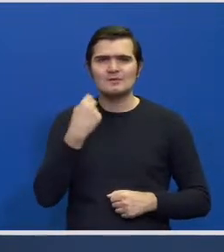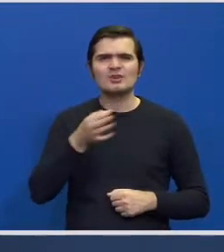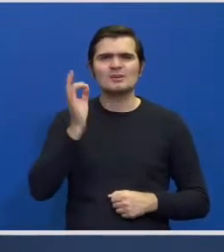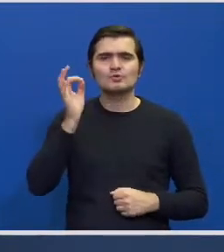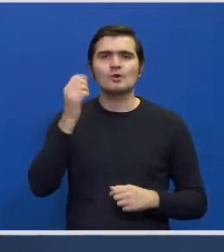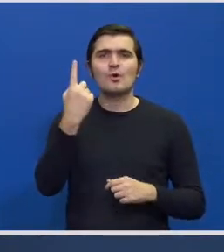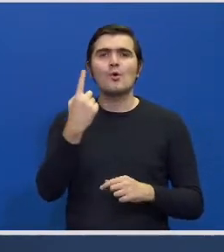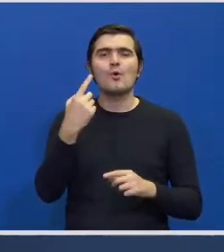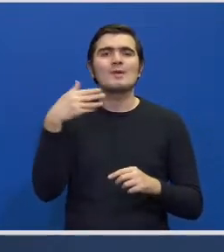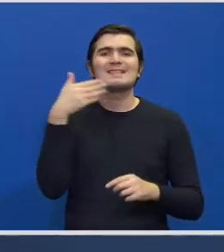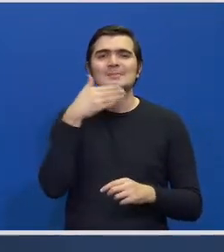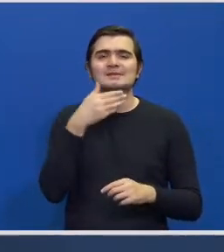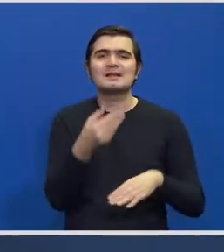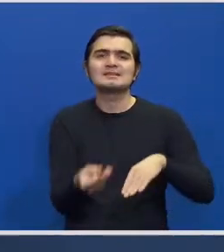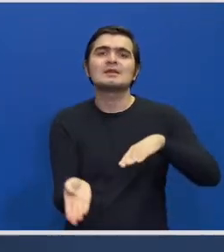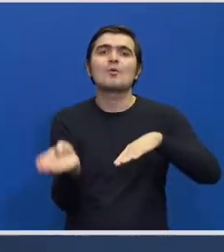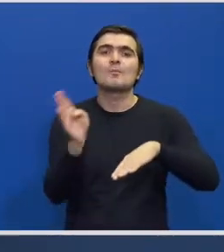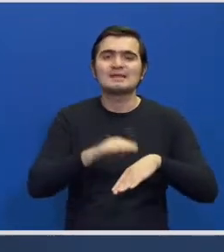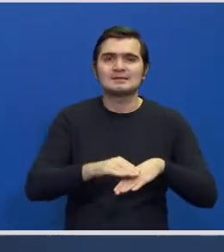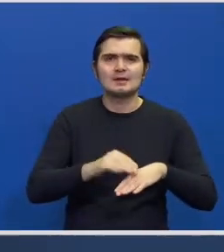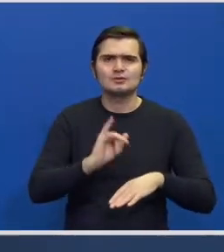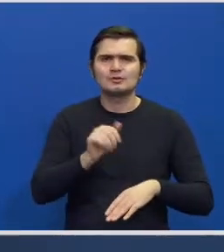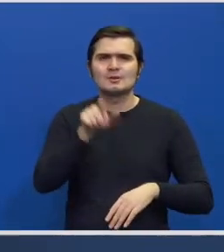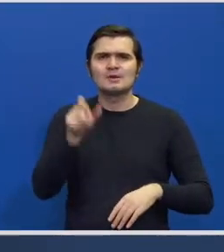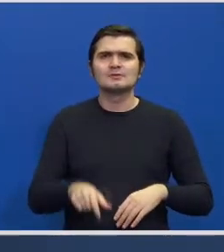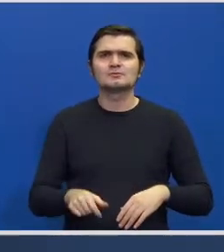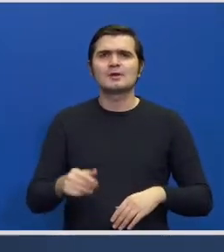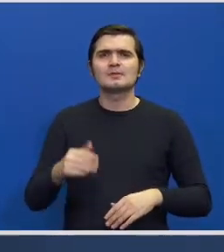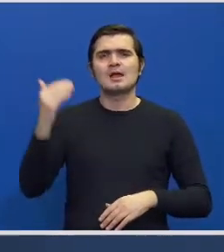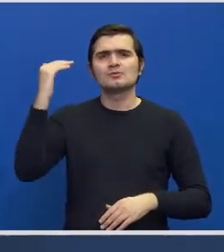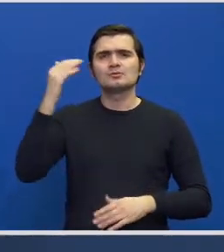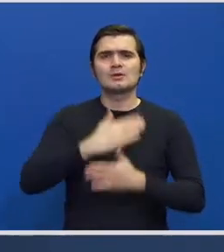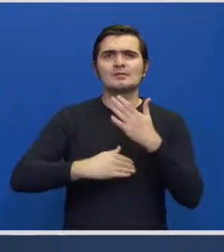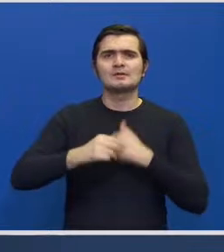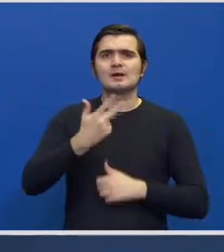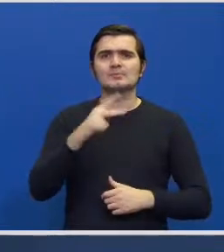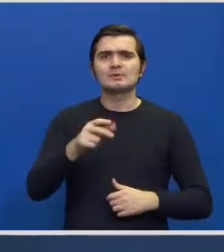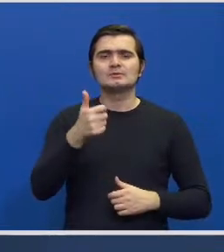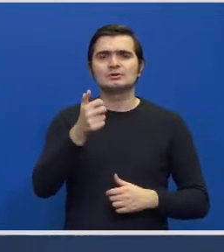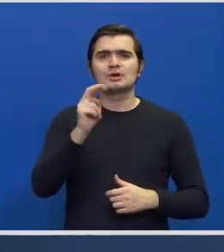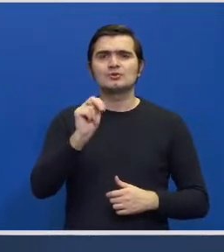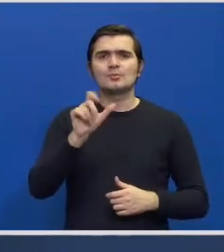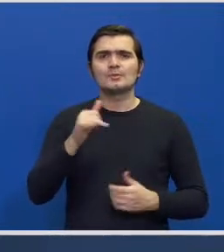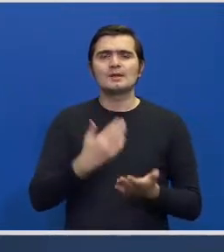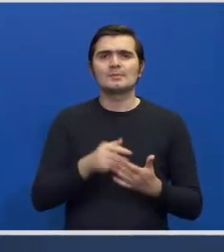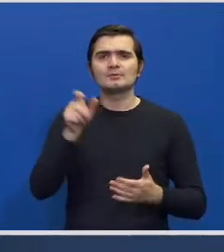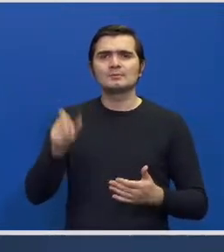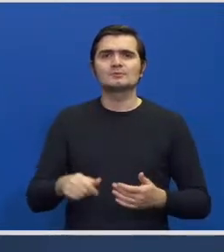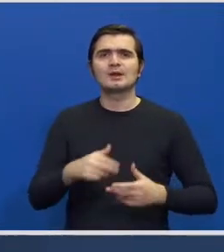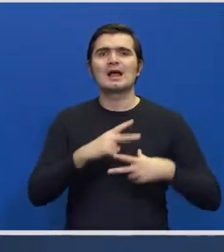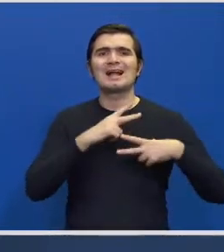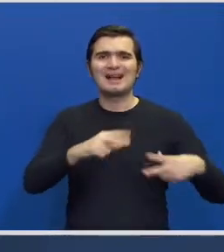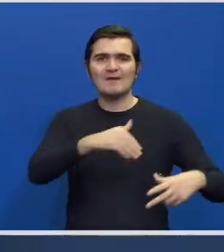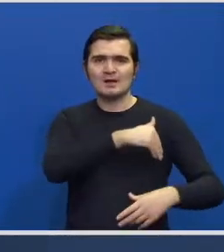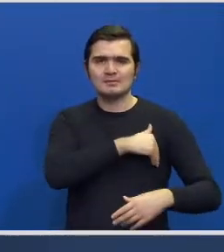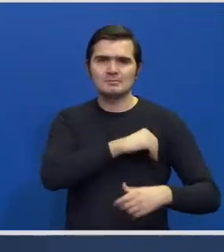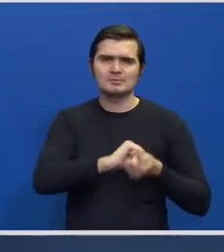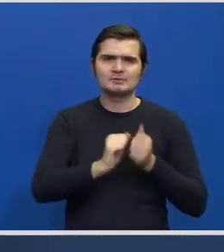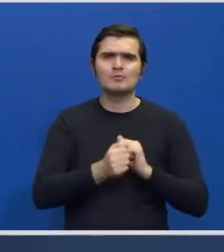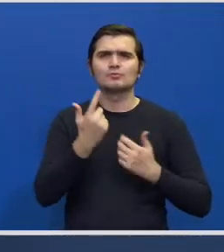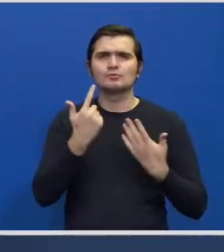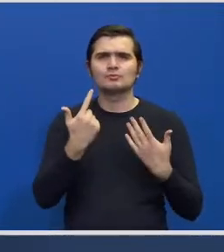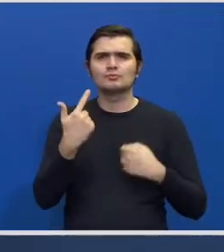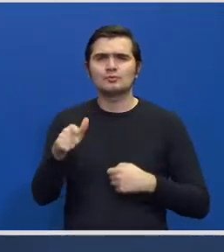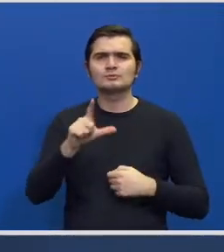persoanele cu dizabilități beneficiază în mod excepțional de o indemnizație compensatorie astfel. Persoanele adulte cu handicap, 368 de lei pentru persoana